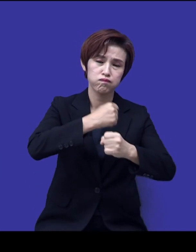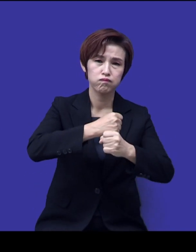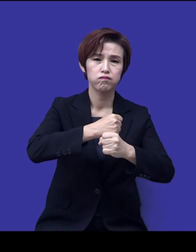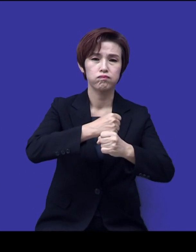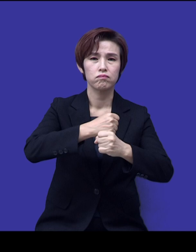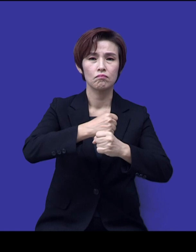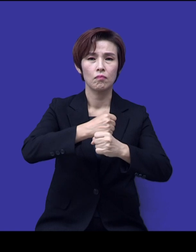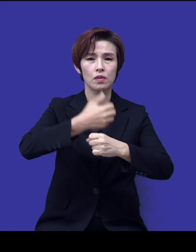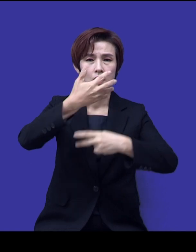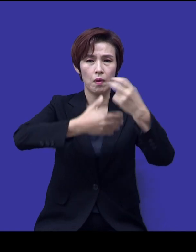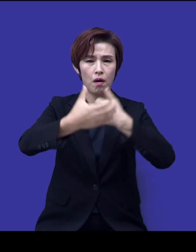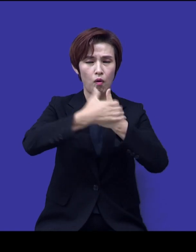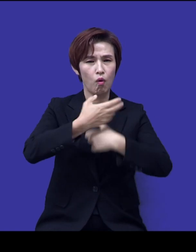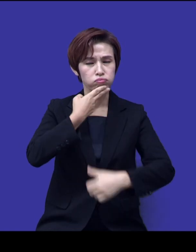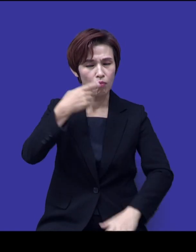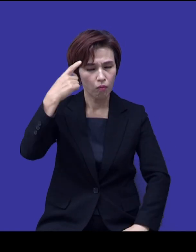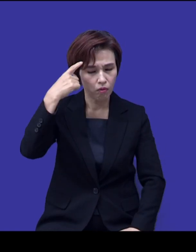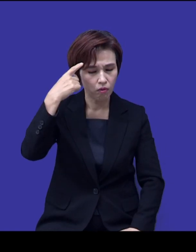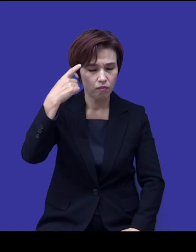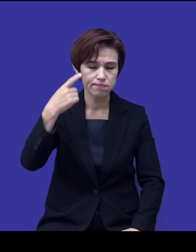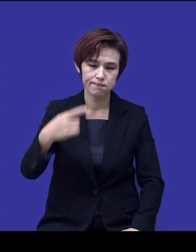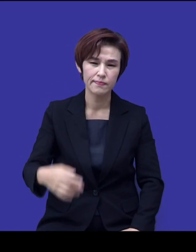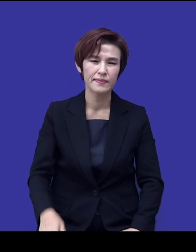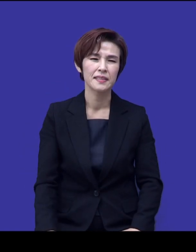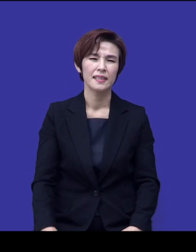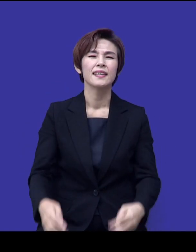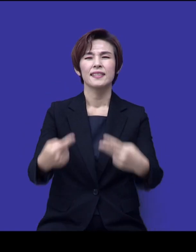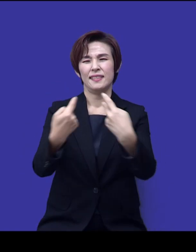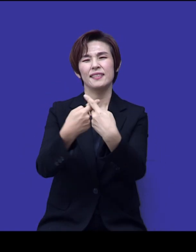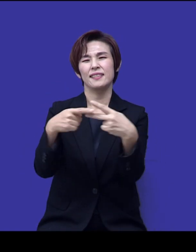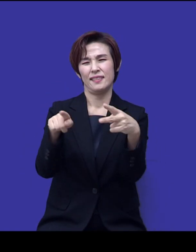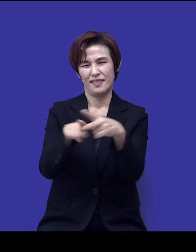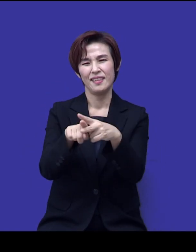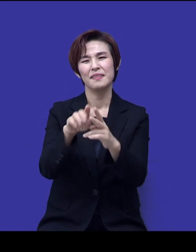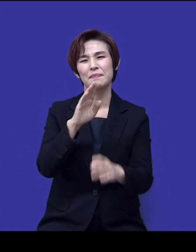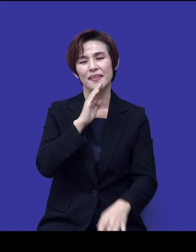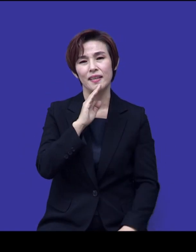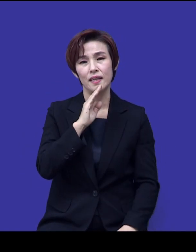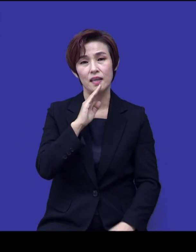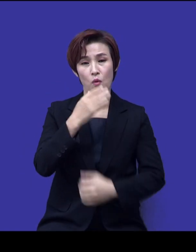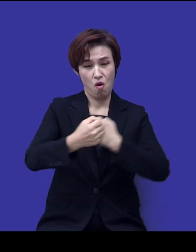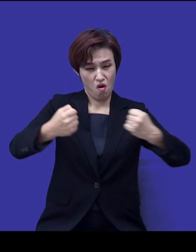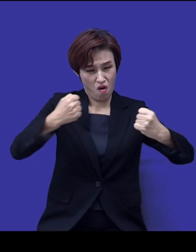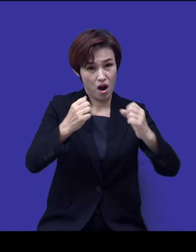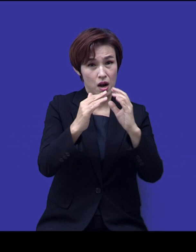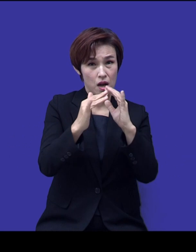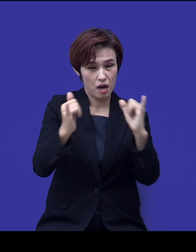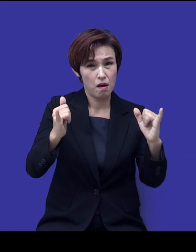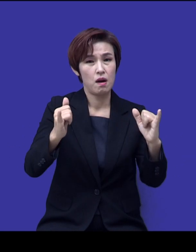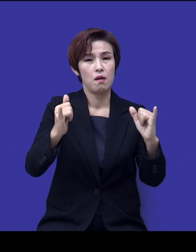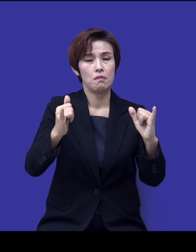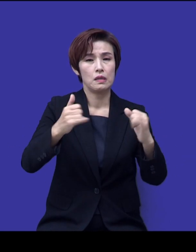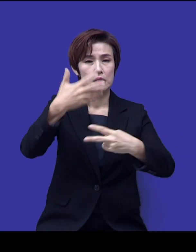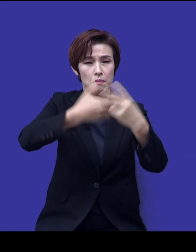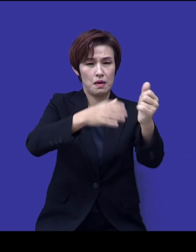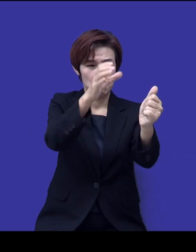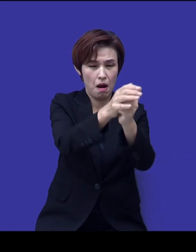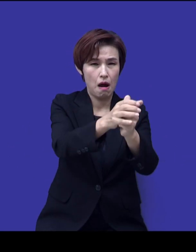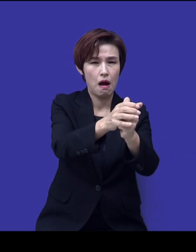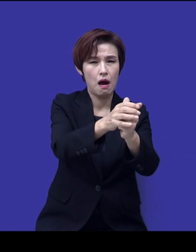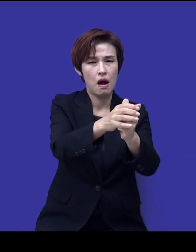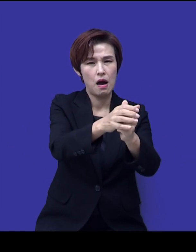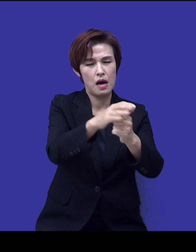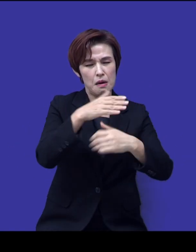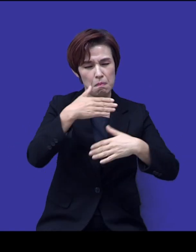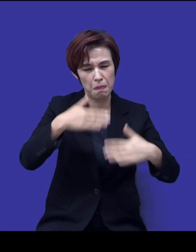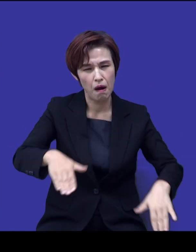왜 나를 드라마를 안 시킬까? 이해는 가요. 뭐냐면, 사실 건강한 사람도 드라마를 시키면 막 핑핑이 나가 떨어지는데. 그렇죠, 그렇죠.